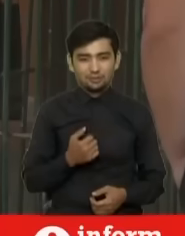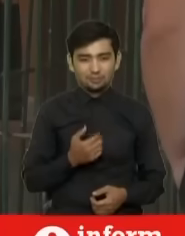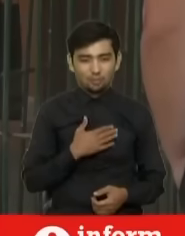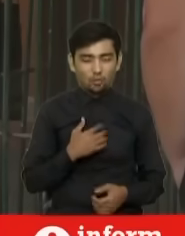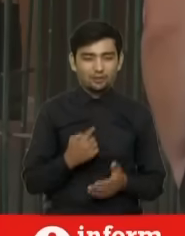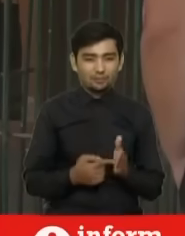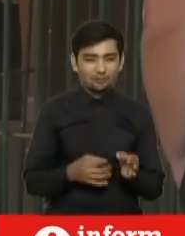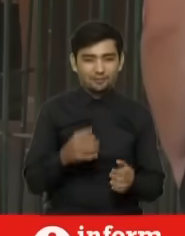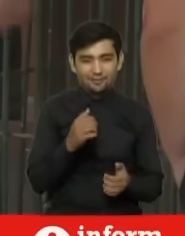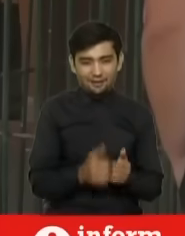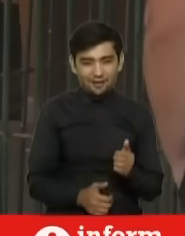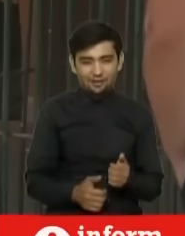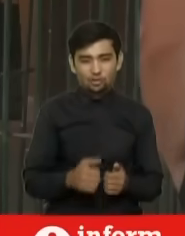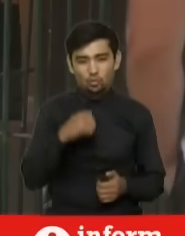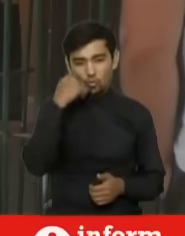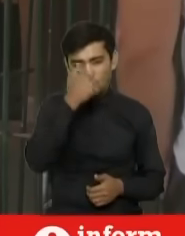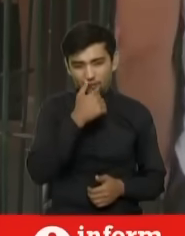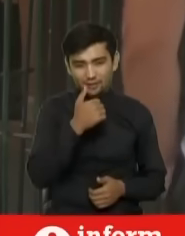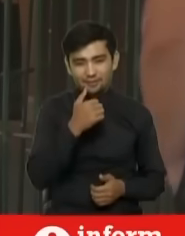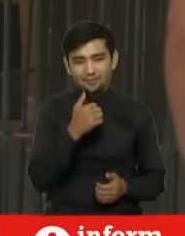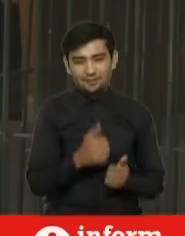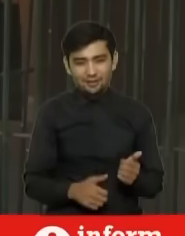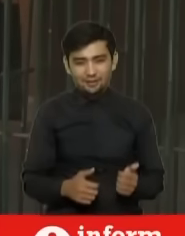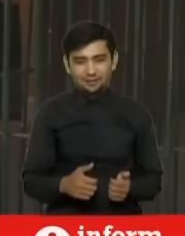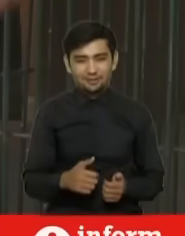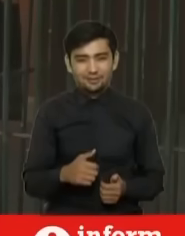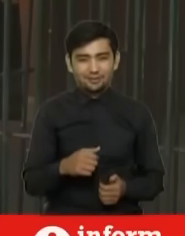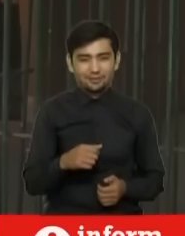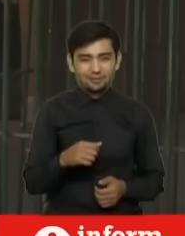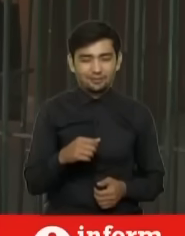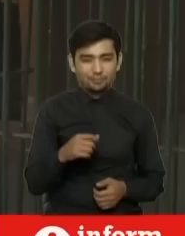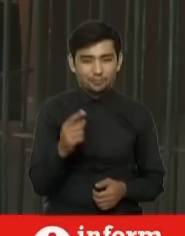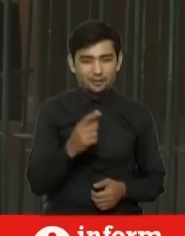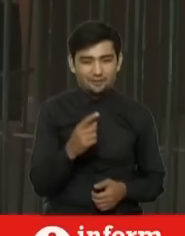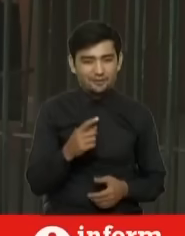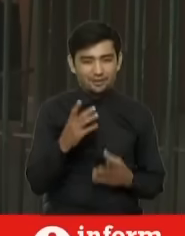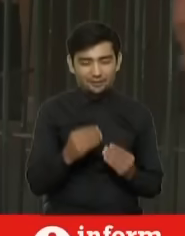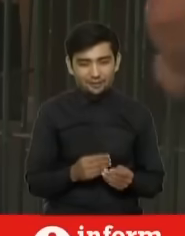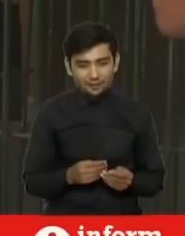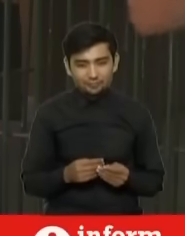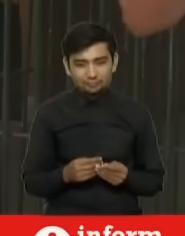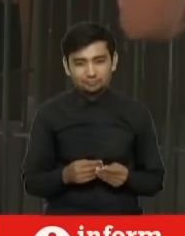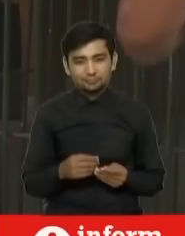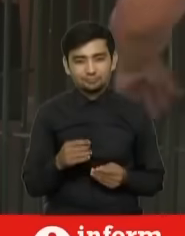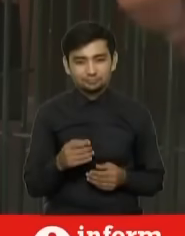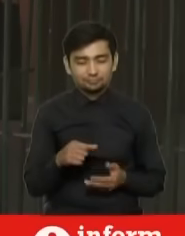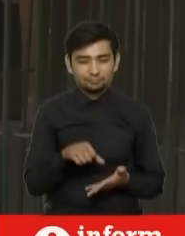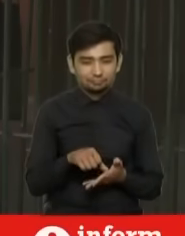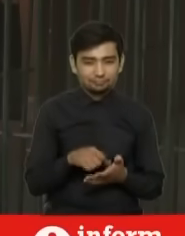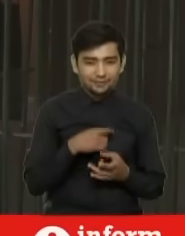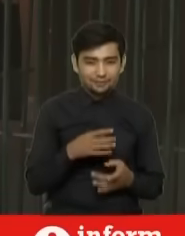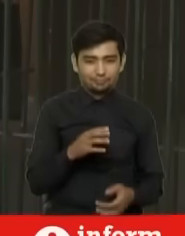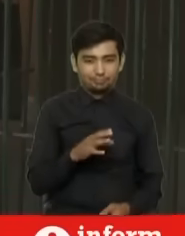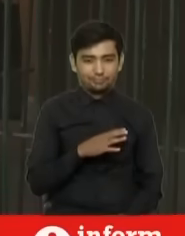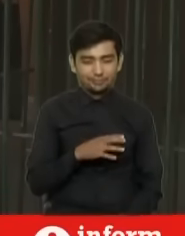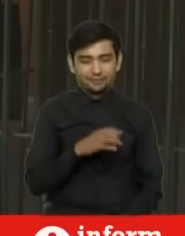сәйкес, бұл әр жылдың әр қараша айының алғаш жексенбісіне тойланса, атап өтілсе жақсы болады.